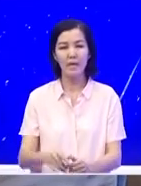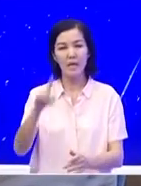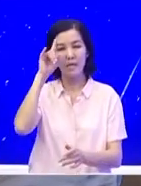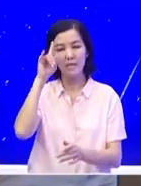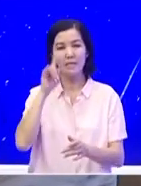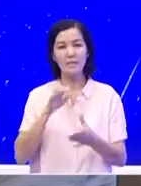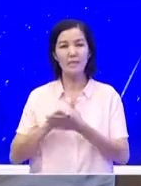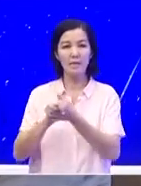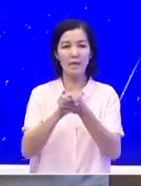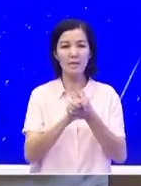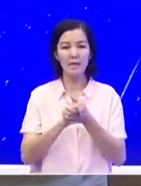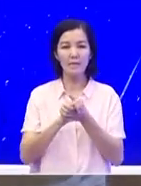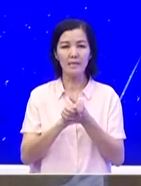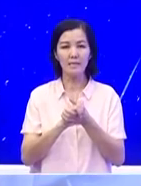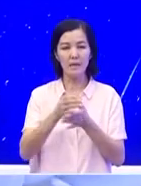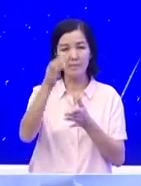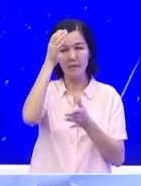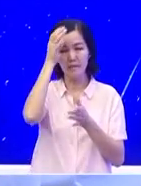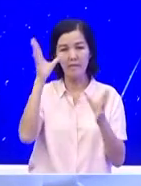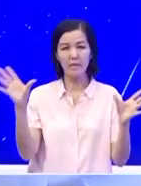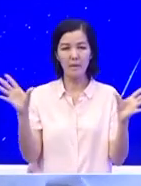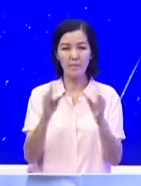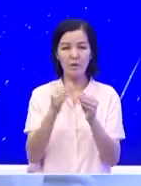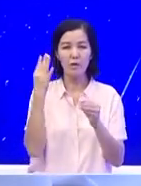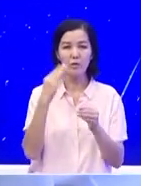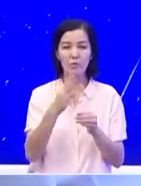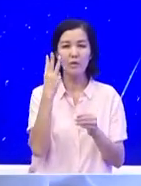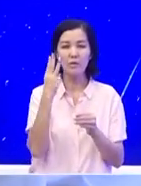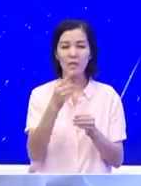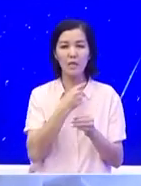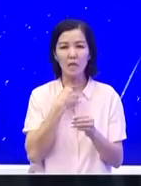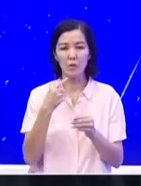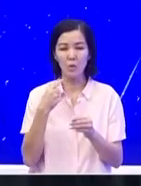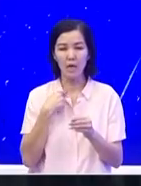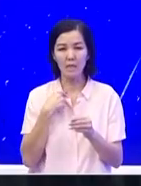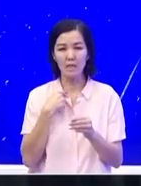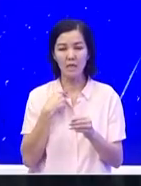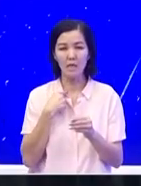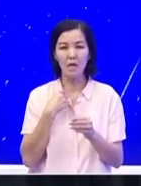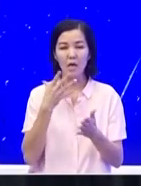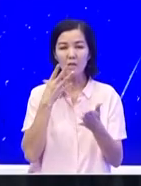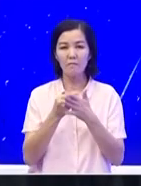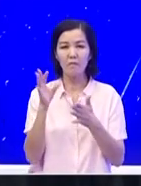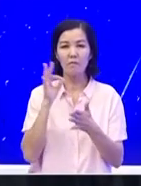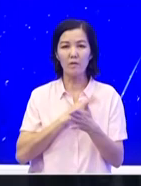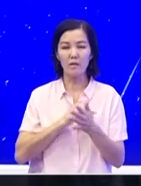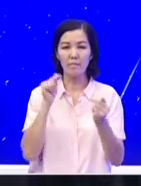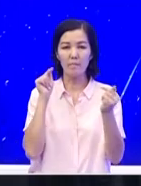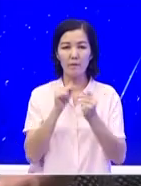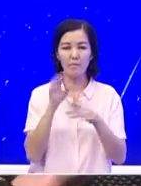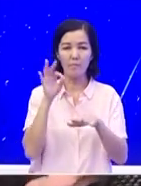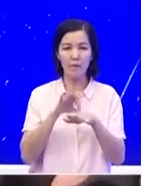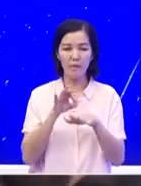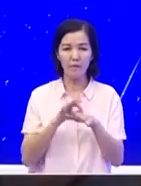Казахстанская ассоциация непрерывного образования, объединяющая 43 талдыкурганских частных детских сада, внесла свой вклад в борьбу с пандемией.